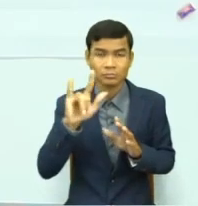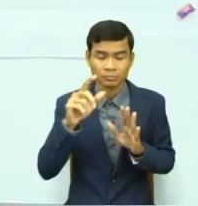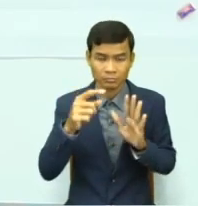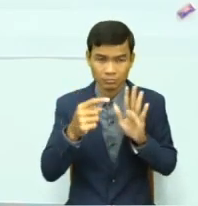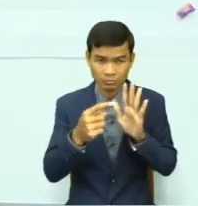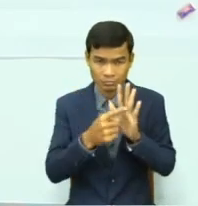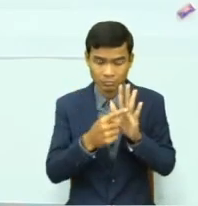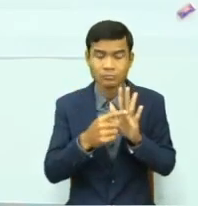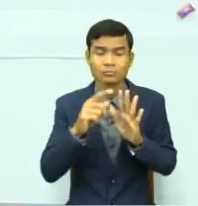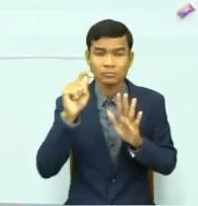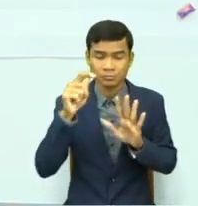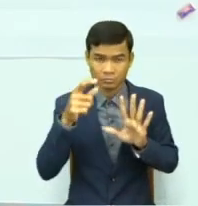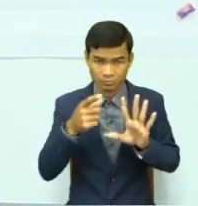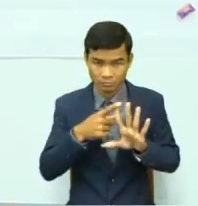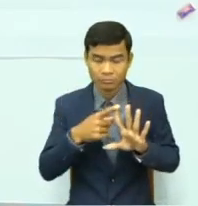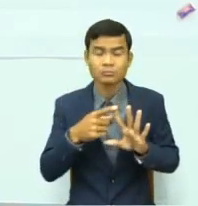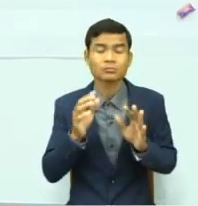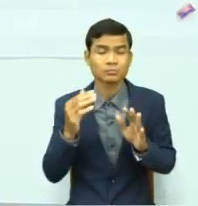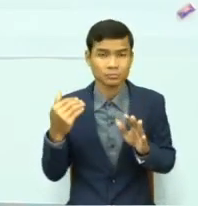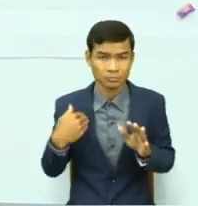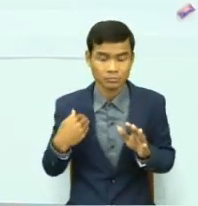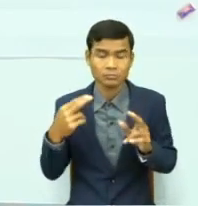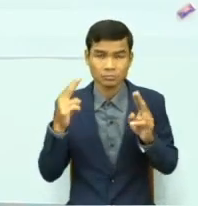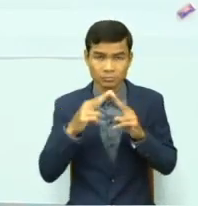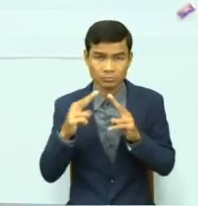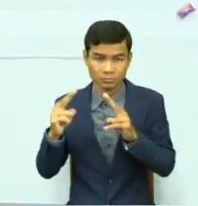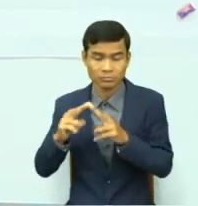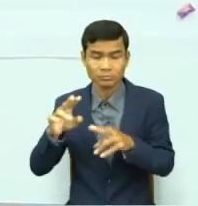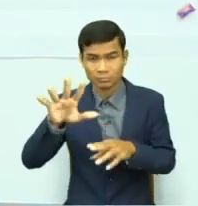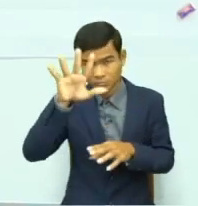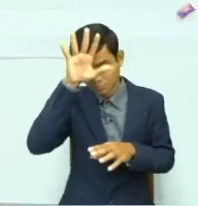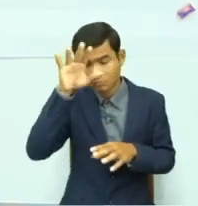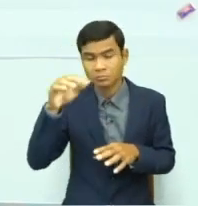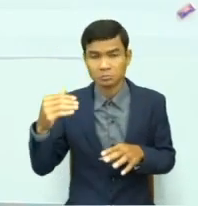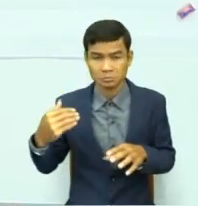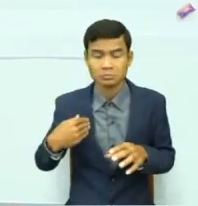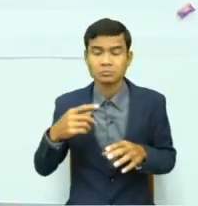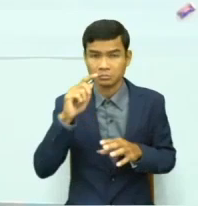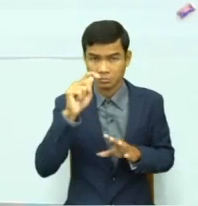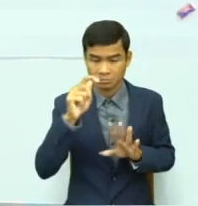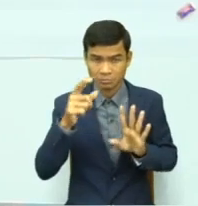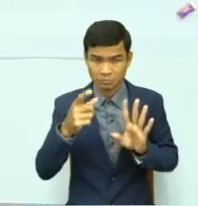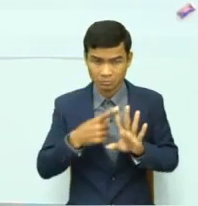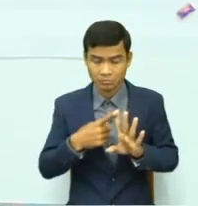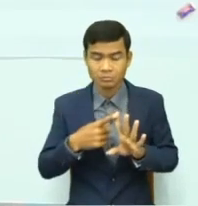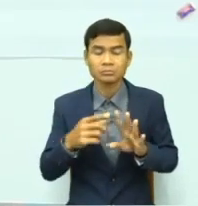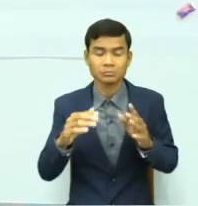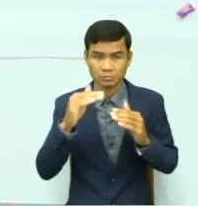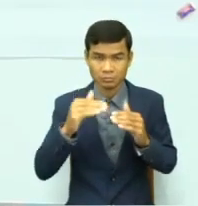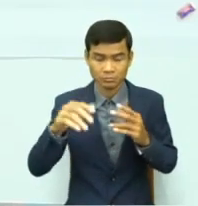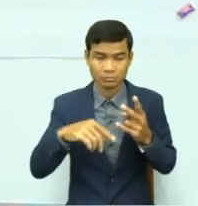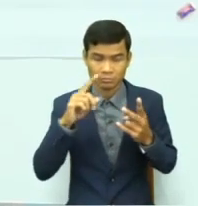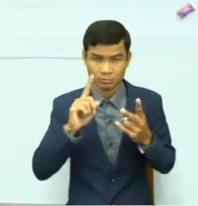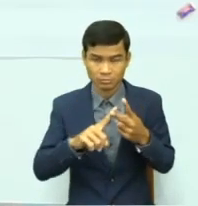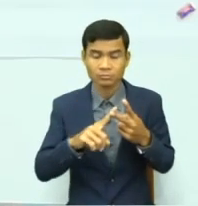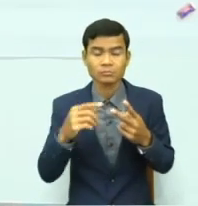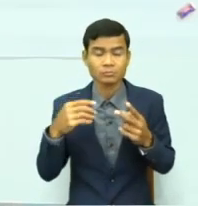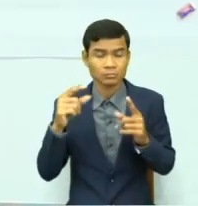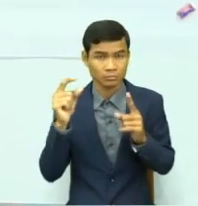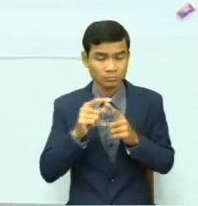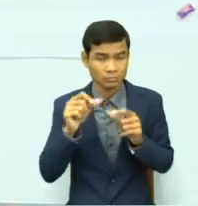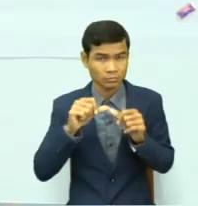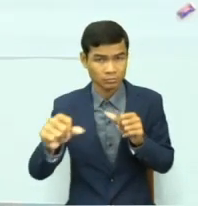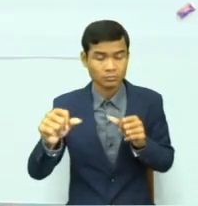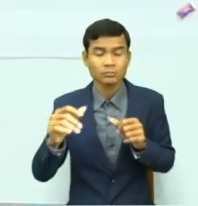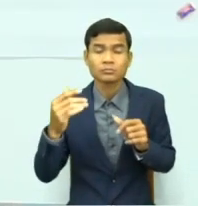trong cào ní miền sạ vậy nơi bị khang lơ con cha cứ miền sạ ấy cha chẳng con mơ ta bị vẫn to tiệt mơ ta bị